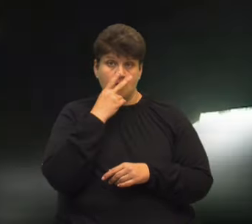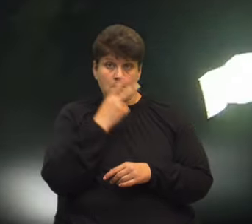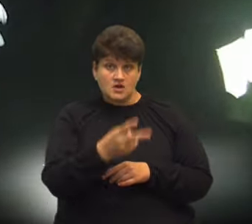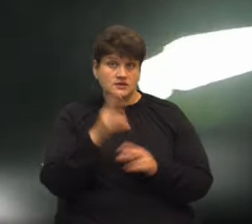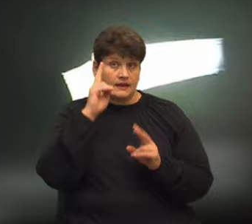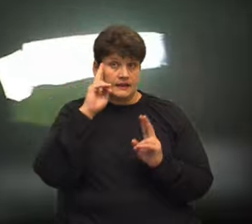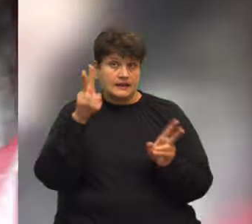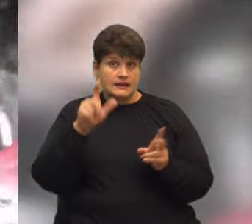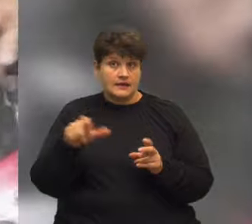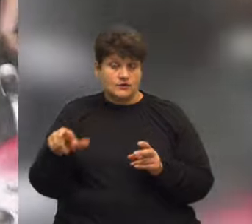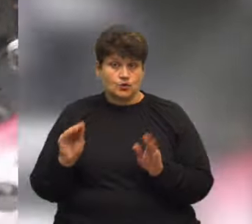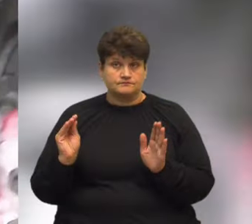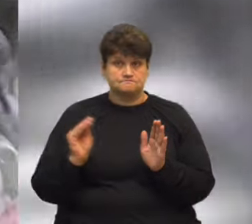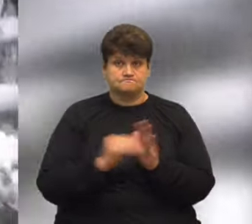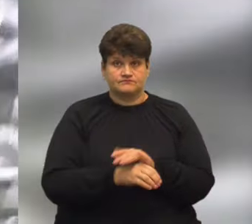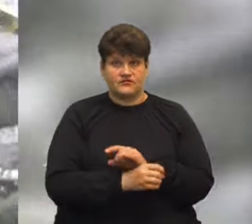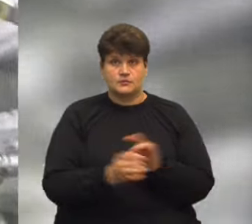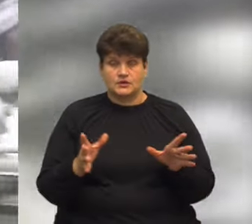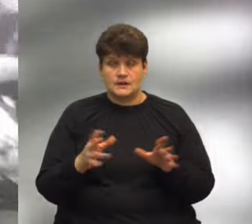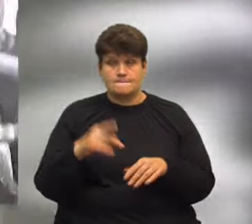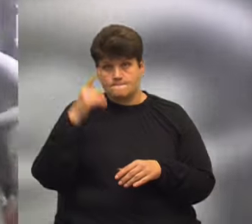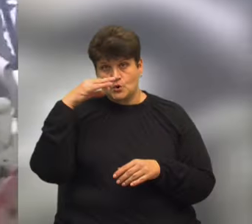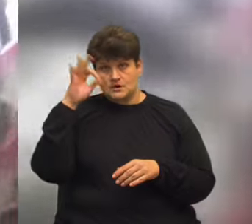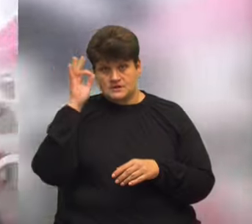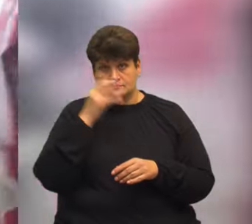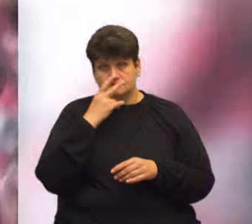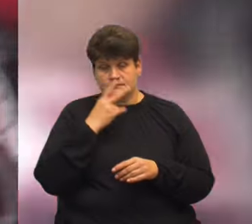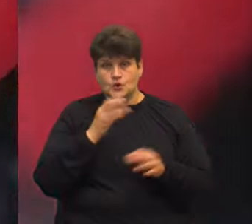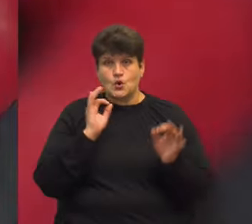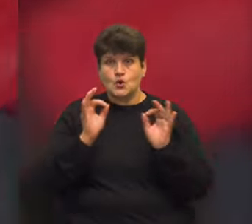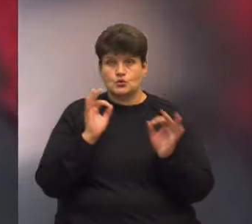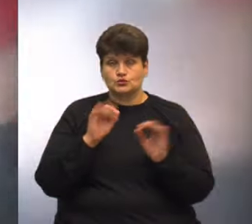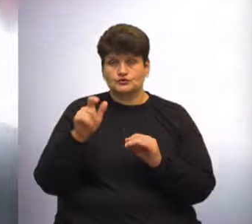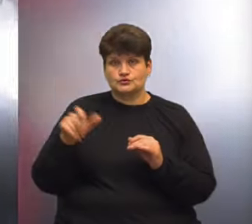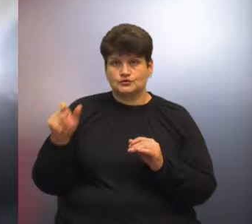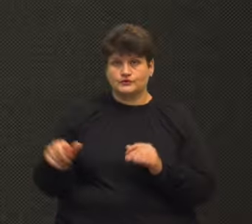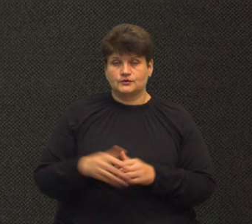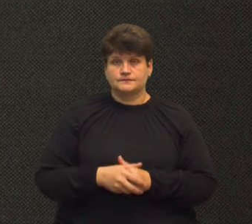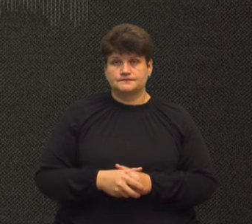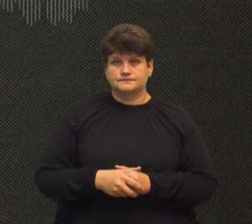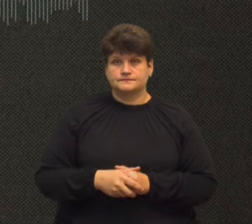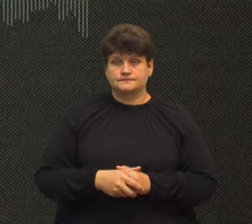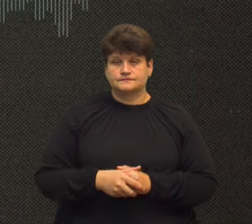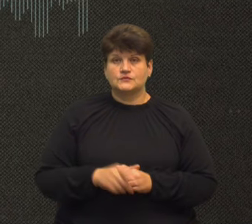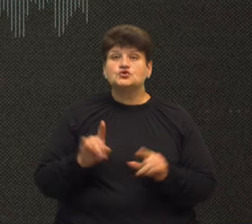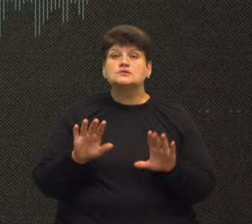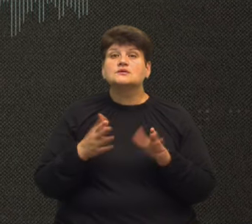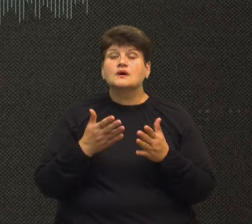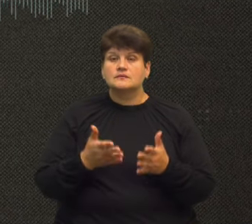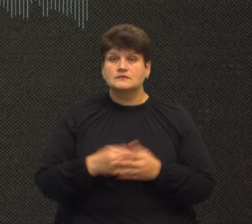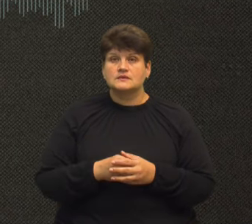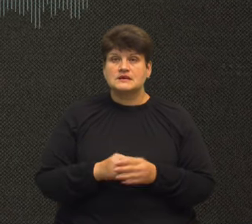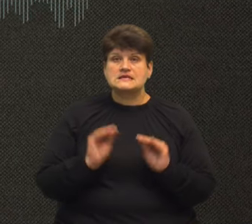невідомі закладають вибухівку. Поліцейські оприлюднили розмову чоловіка з диспетчеркою. Що трапилось?